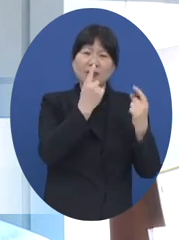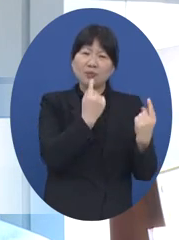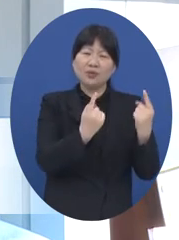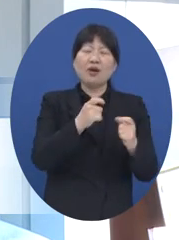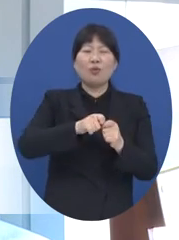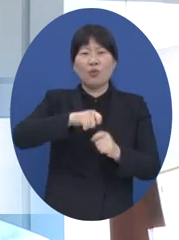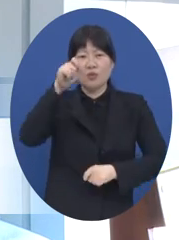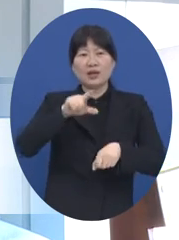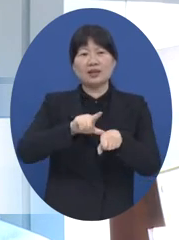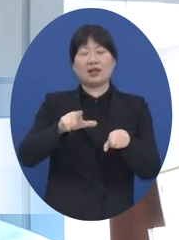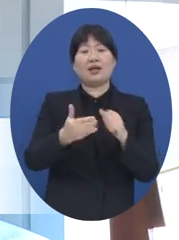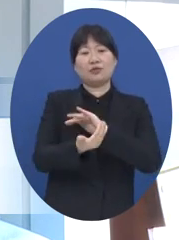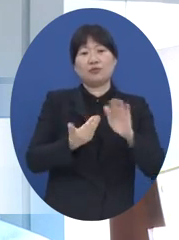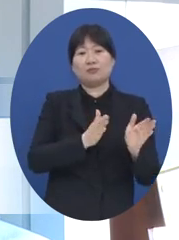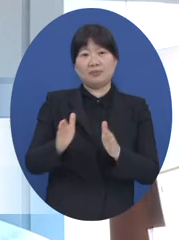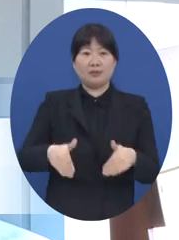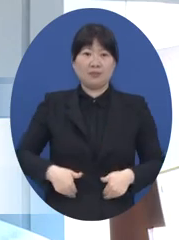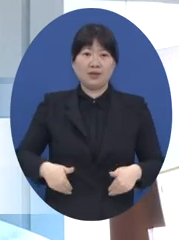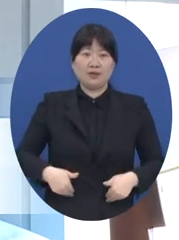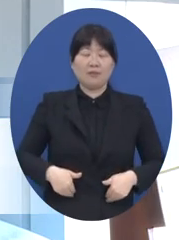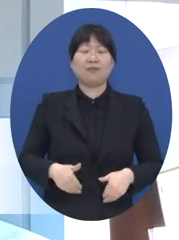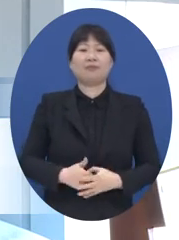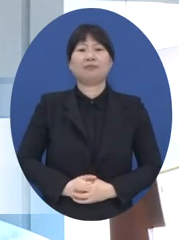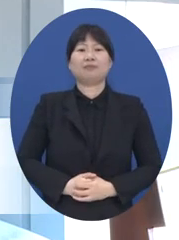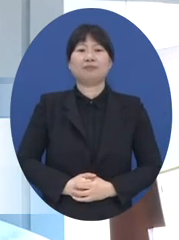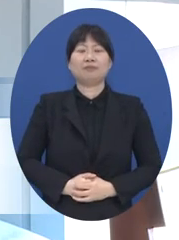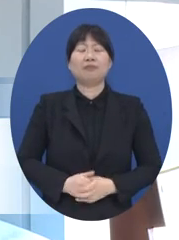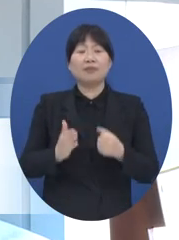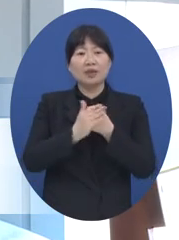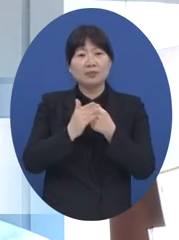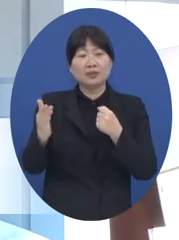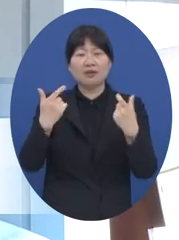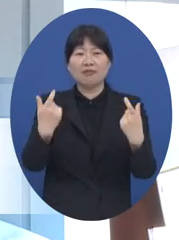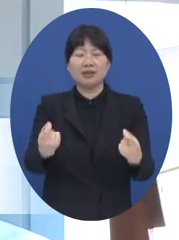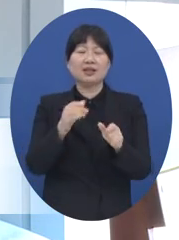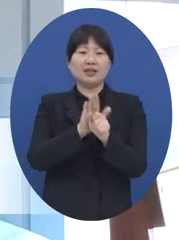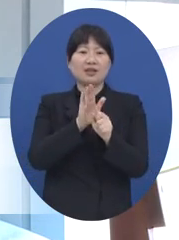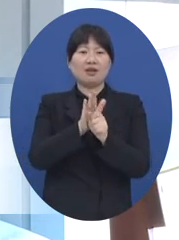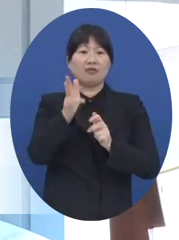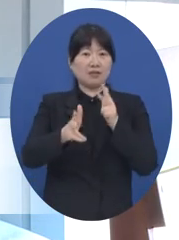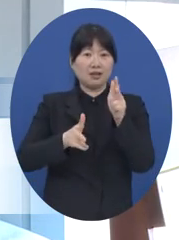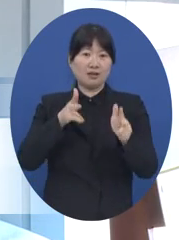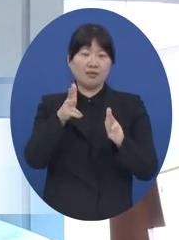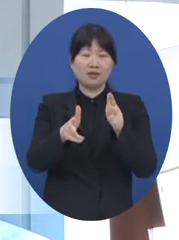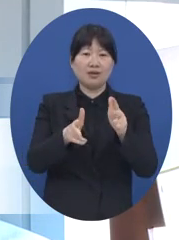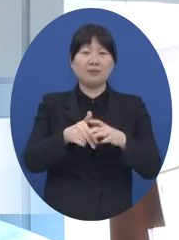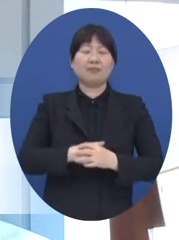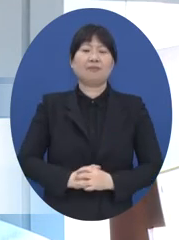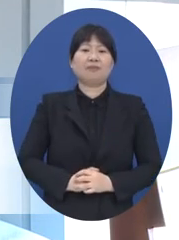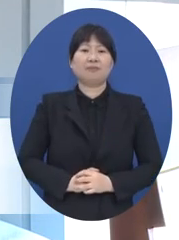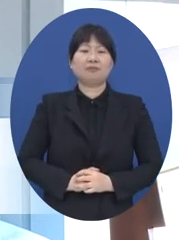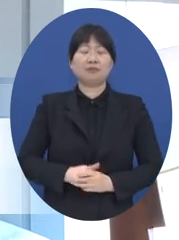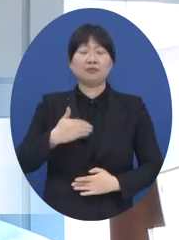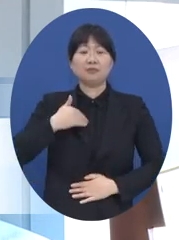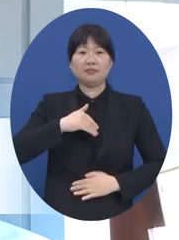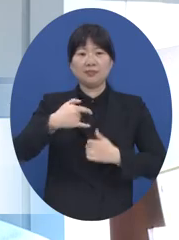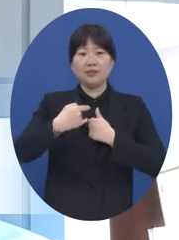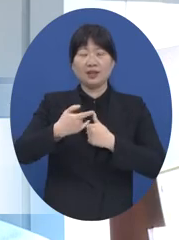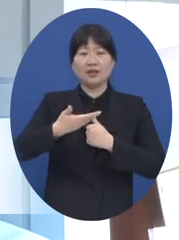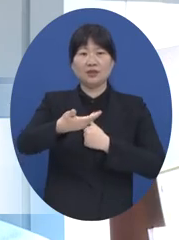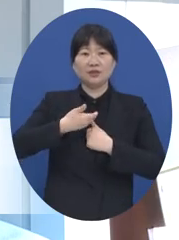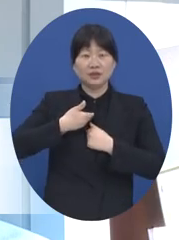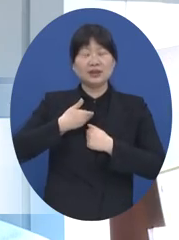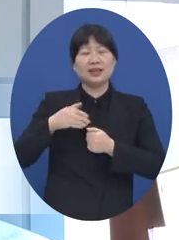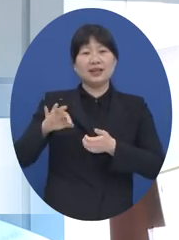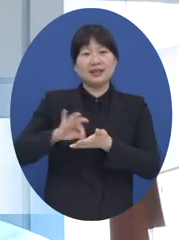오랜 기간이 준비기간이 걸려요 대중들에게 다 아이까지 서 이런 지원사업 에 서 이제 저희에게 제공하는 서브